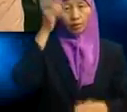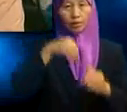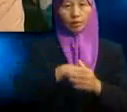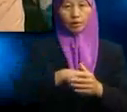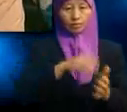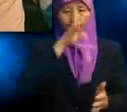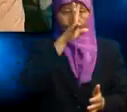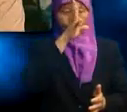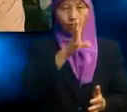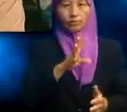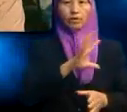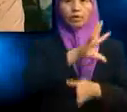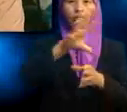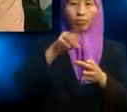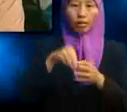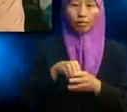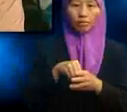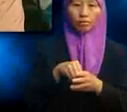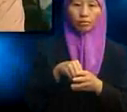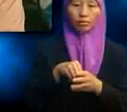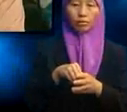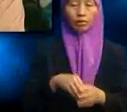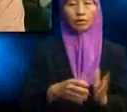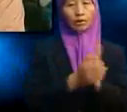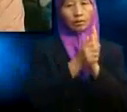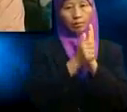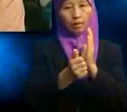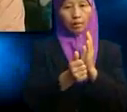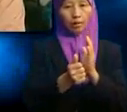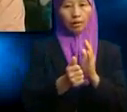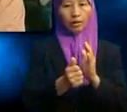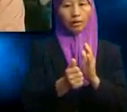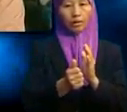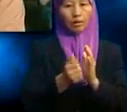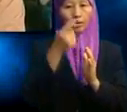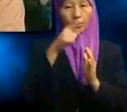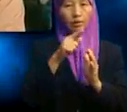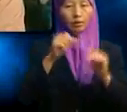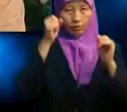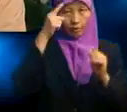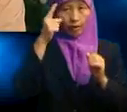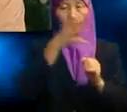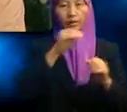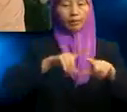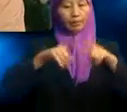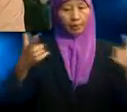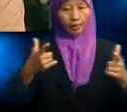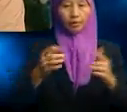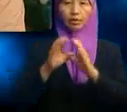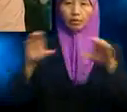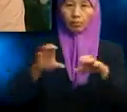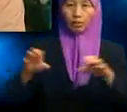itu termasuklah kemahiran membandingkan dan membezakan, membuat